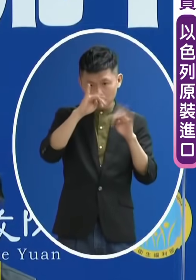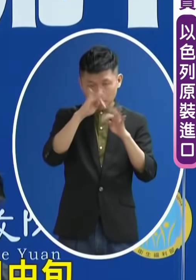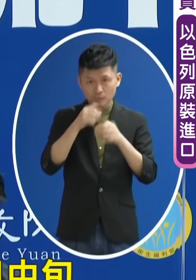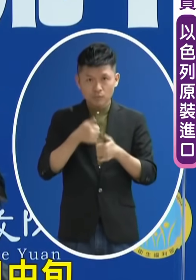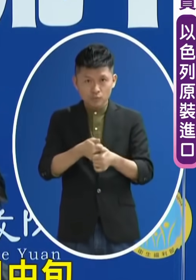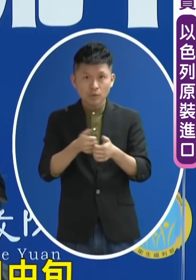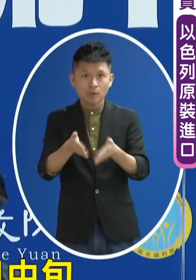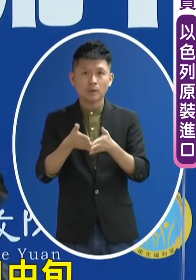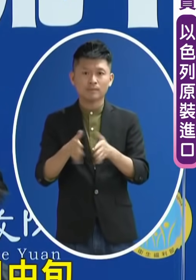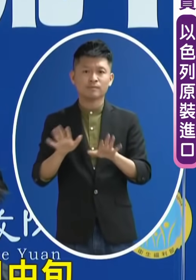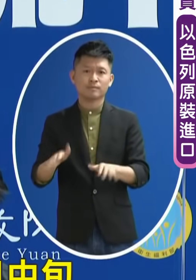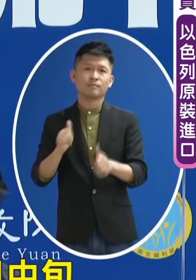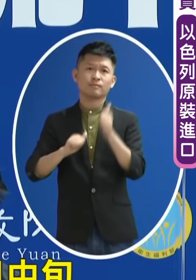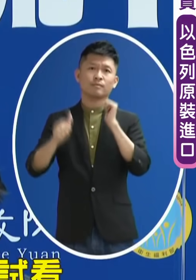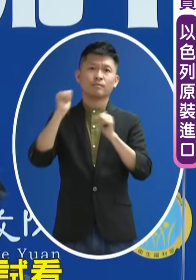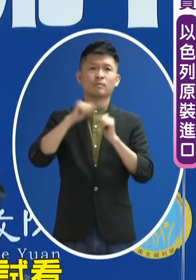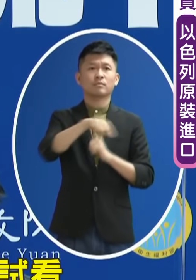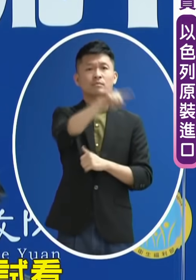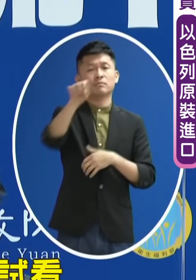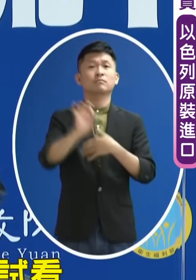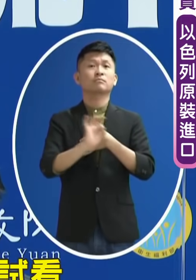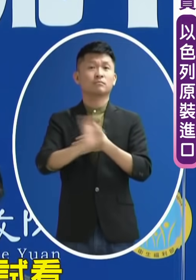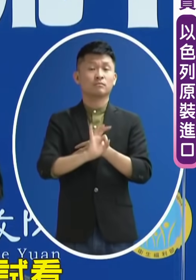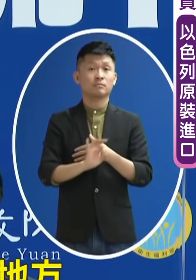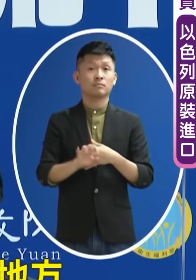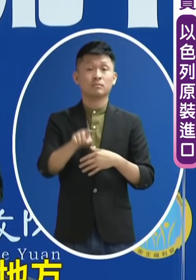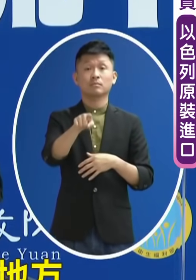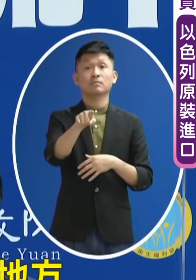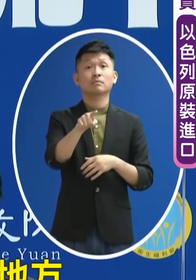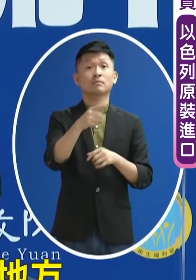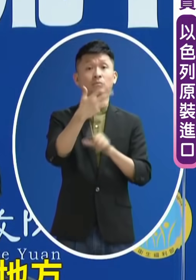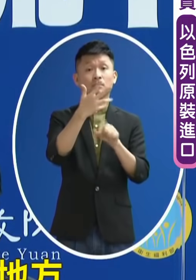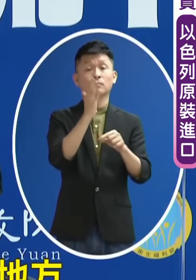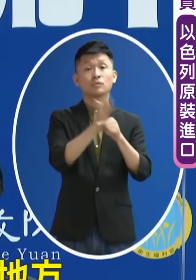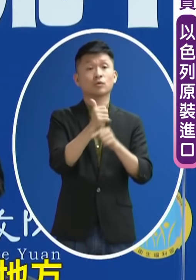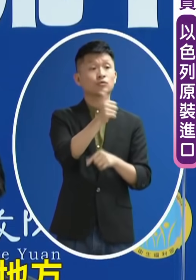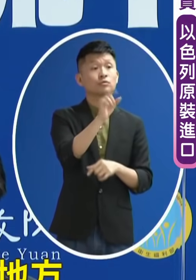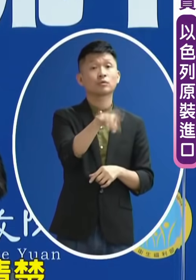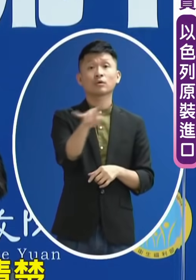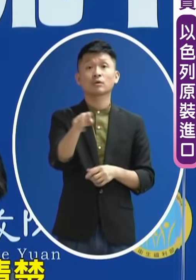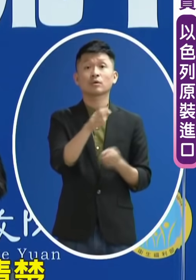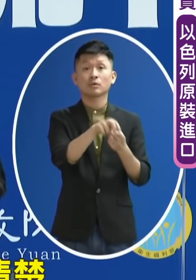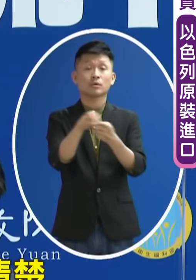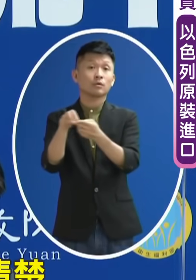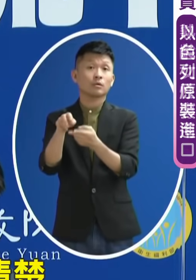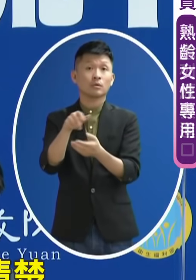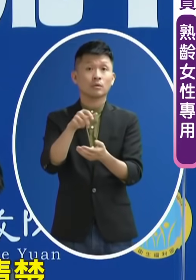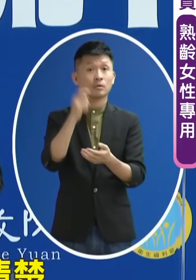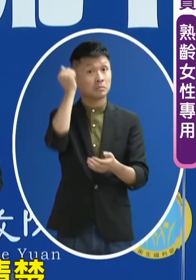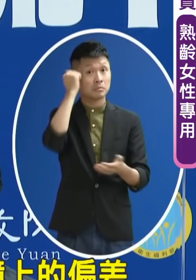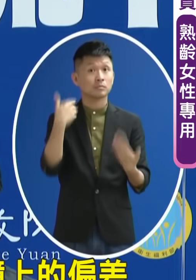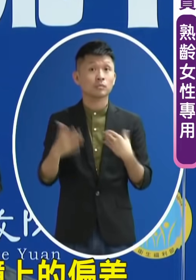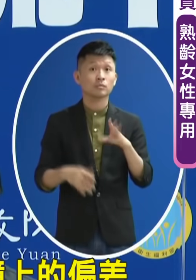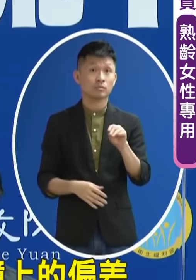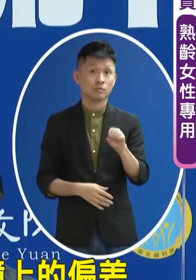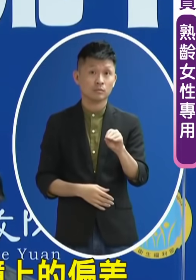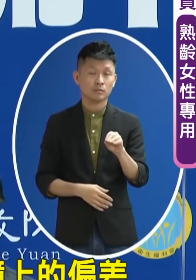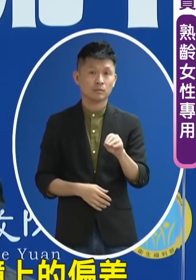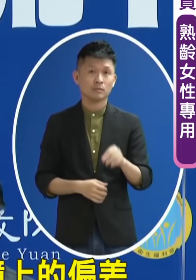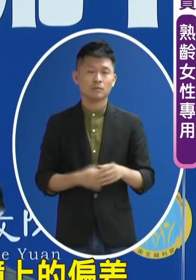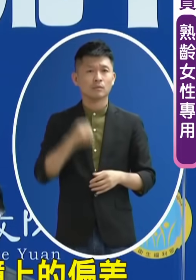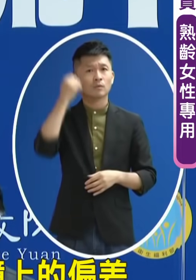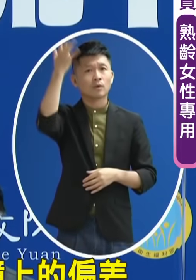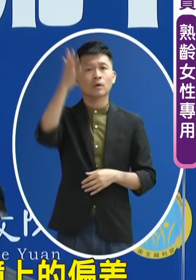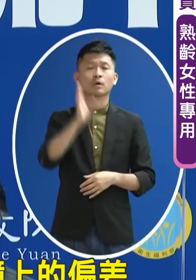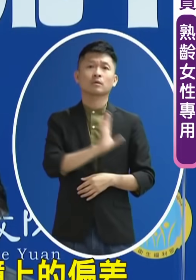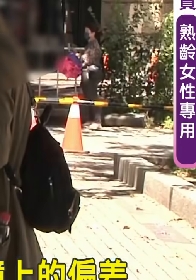这个8月中旬，各位也可以自己试试看，你8月中旬去过的地方，你是不是都记得很清楚？所以有时候确实是会有一些